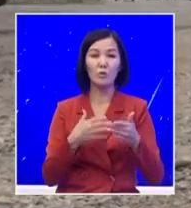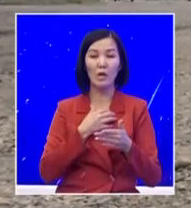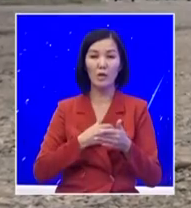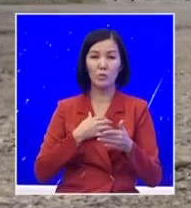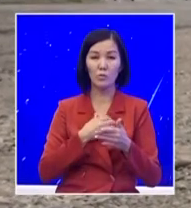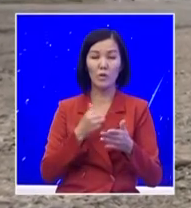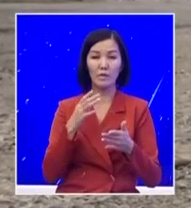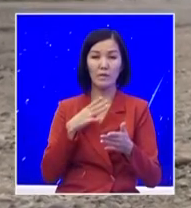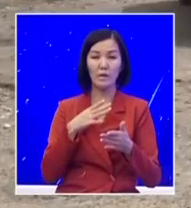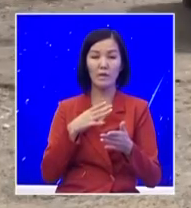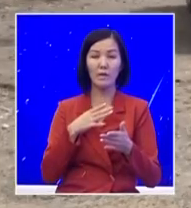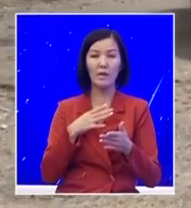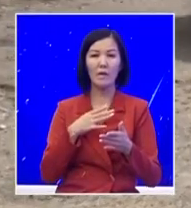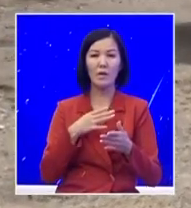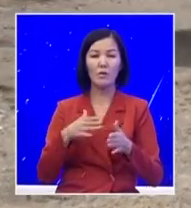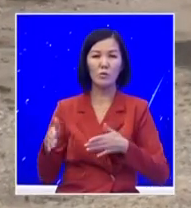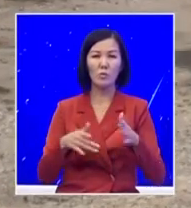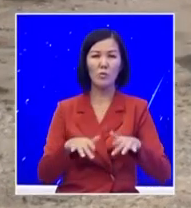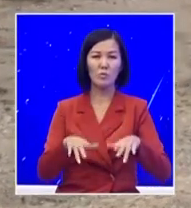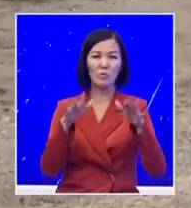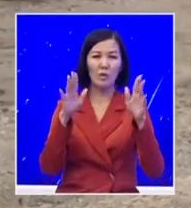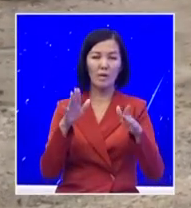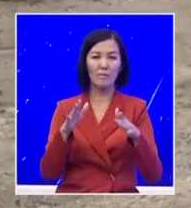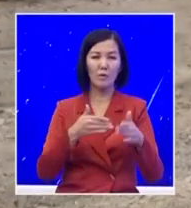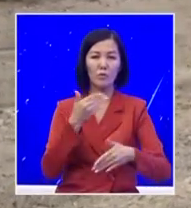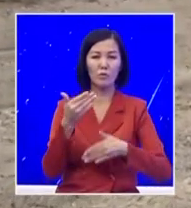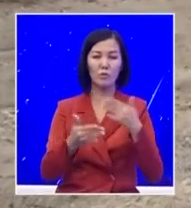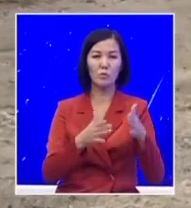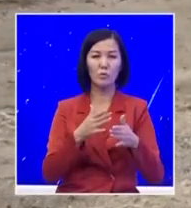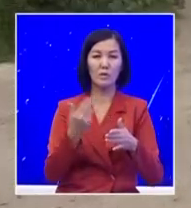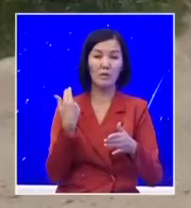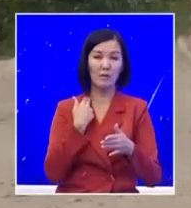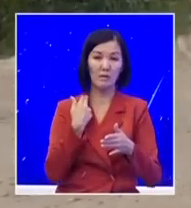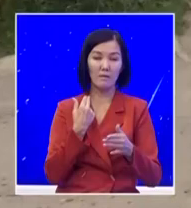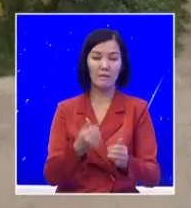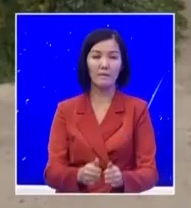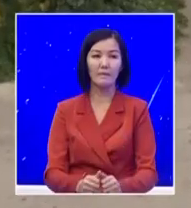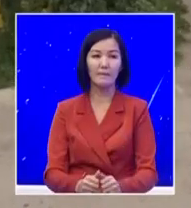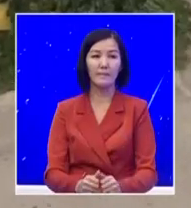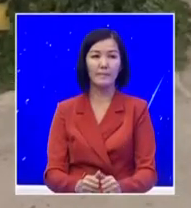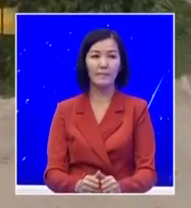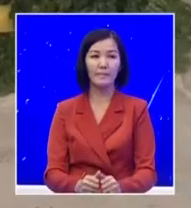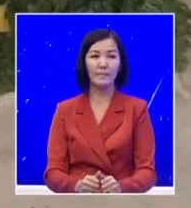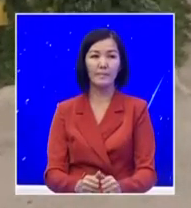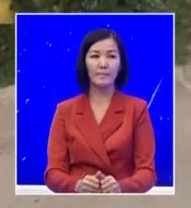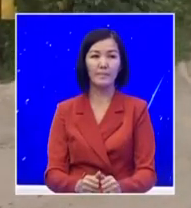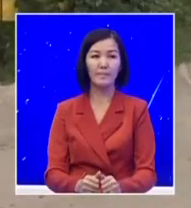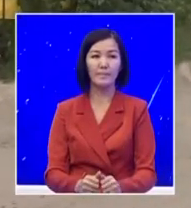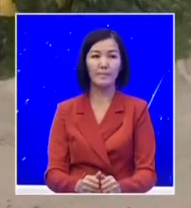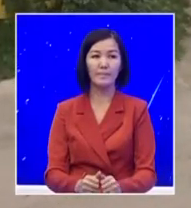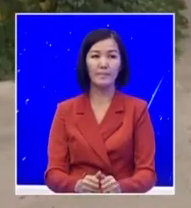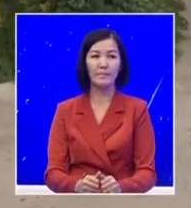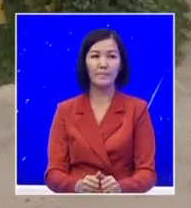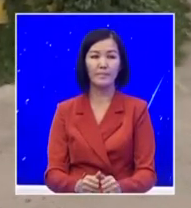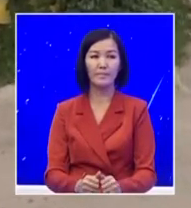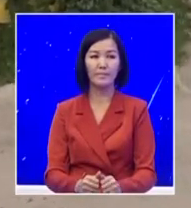таусылайын депті. Ойық, тесік, шаңы шыққан тротуармен жүруден жалықтық дейді. Мына жерде енді айта алмаймын